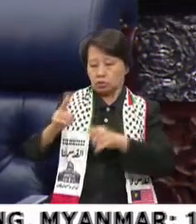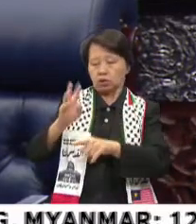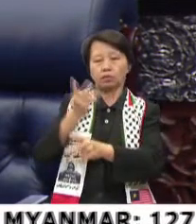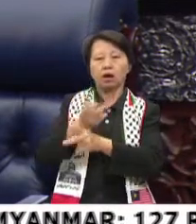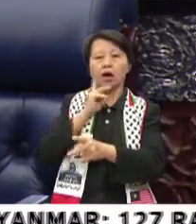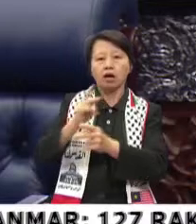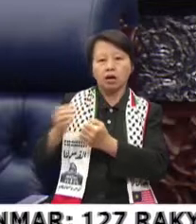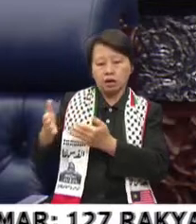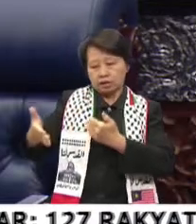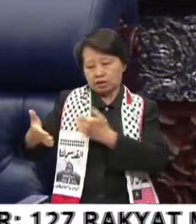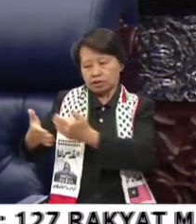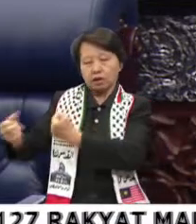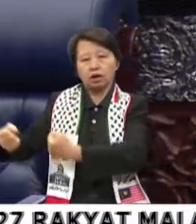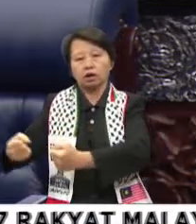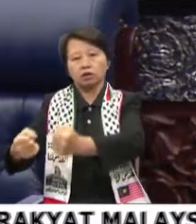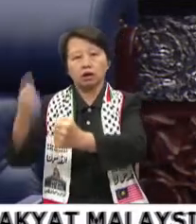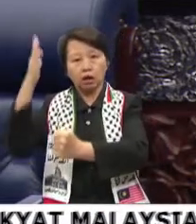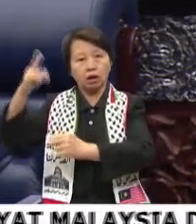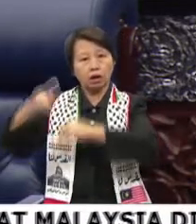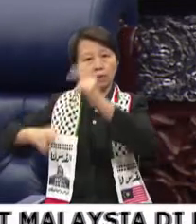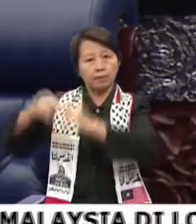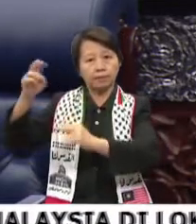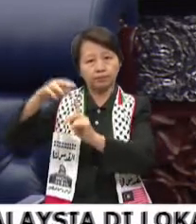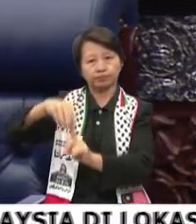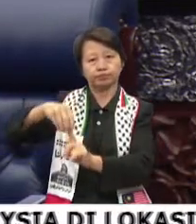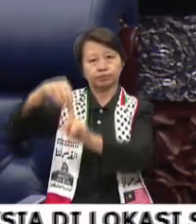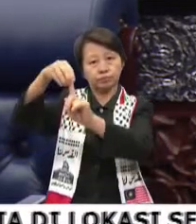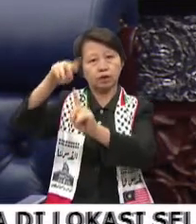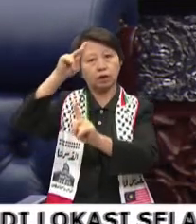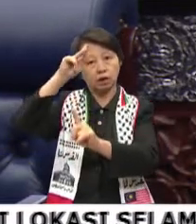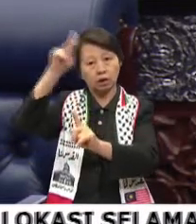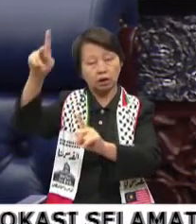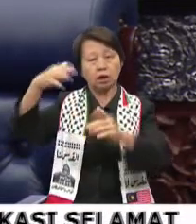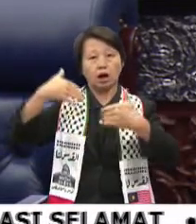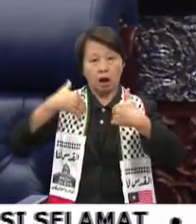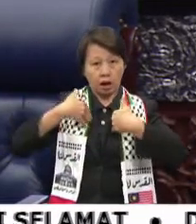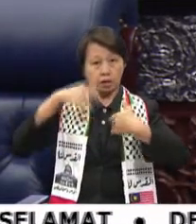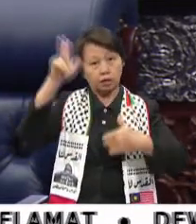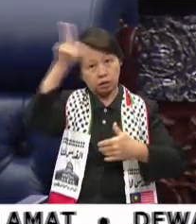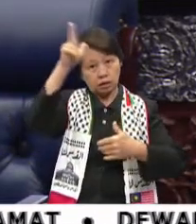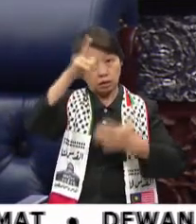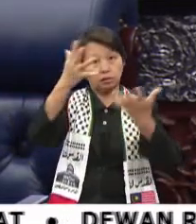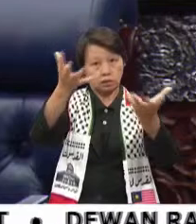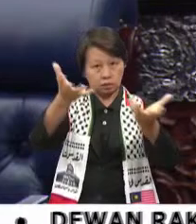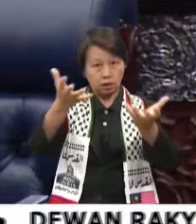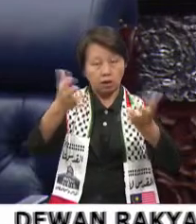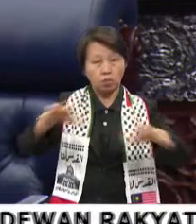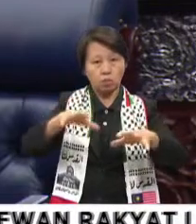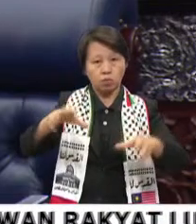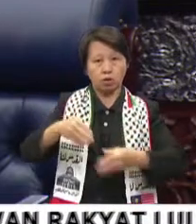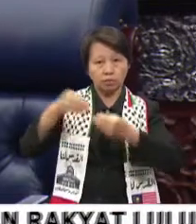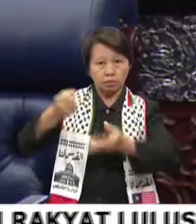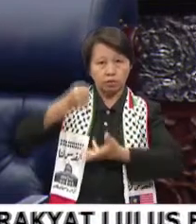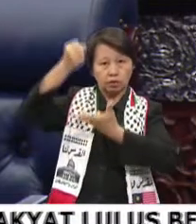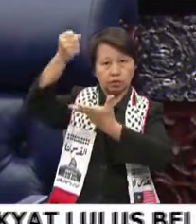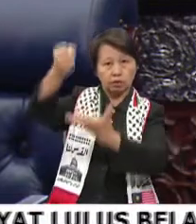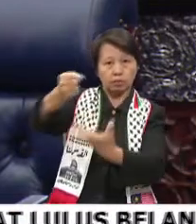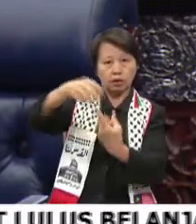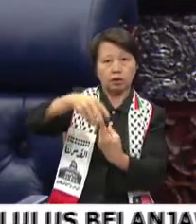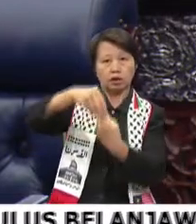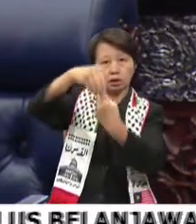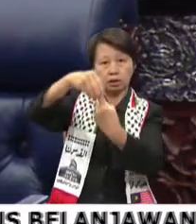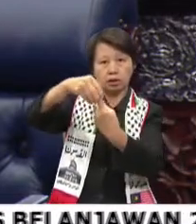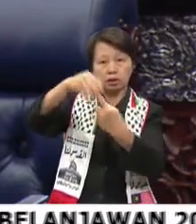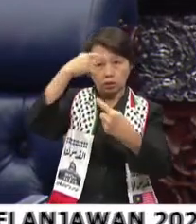pinggir sungai yang akan dibina terutama di Kelantan dan Adakah kerajaan bercadang untuk mewujudkan memberi peruntukan khas